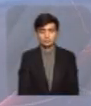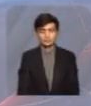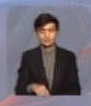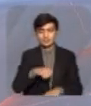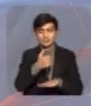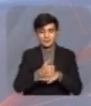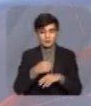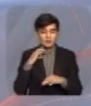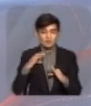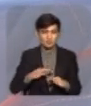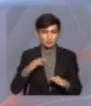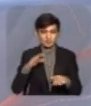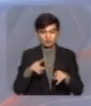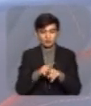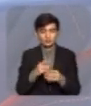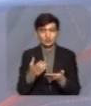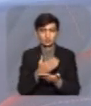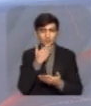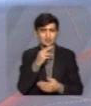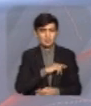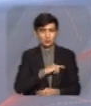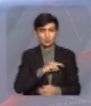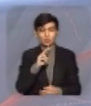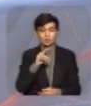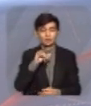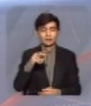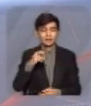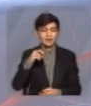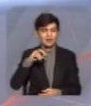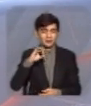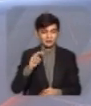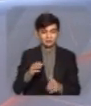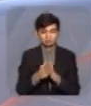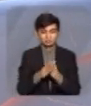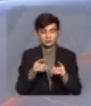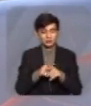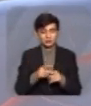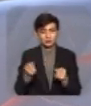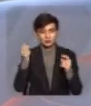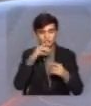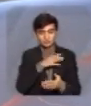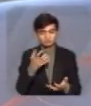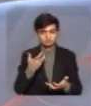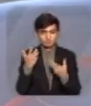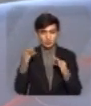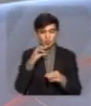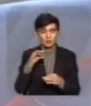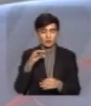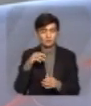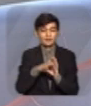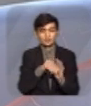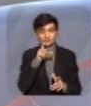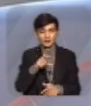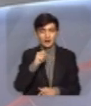Генеральная прокуратура не нашла нарушений в работе «Кундилик». Сотрудники ведомства внимательно изучили сервис после запроса депутата от партии